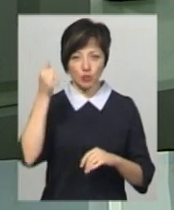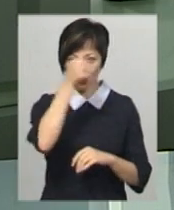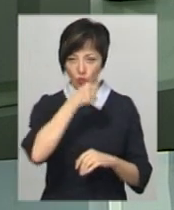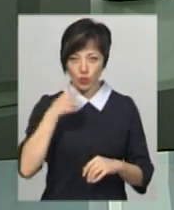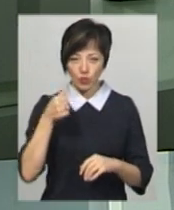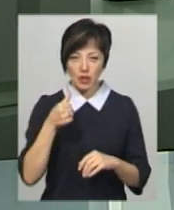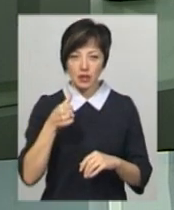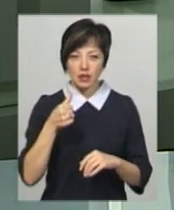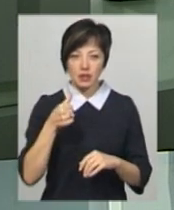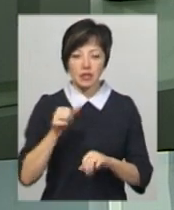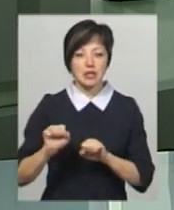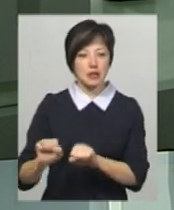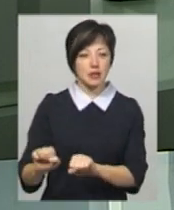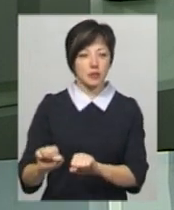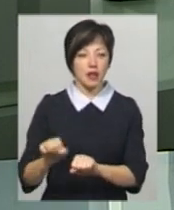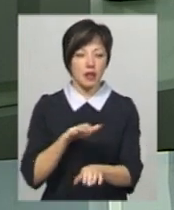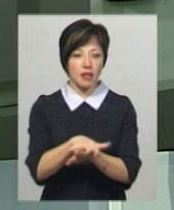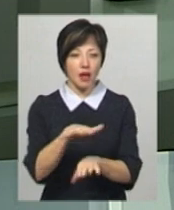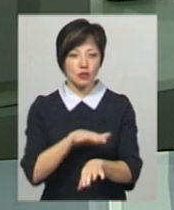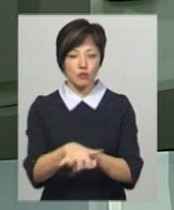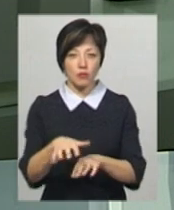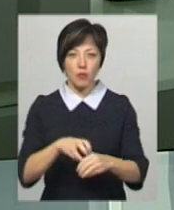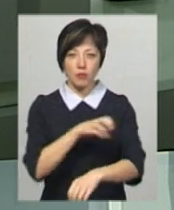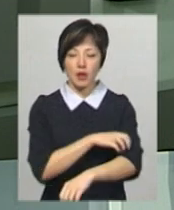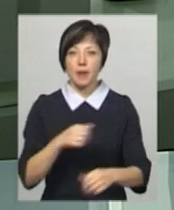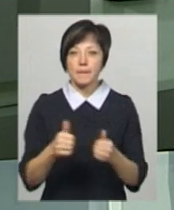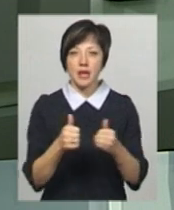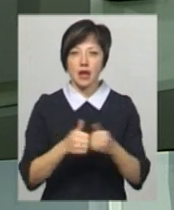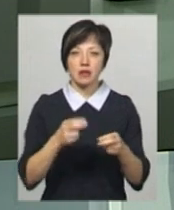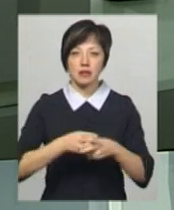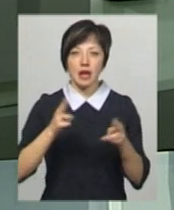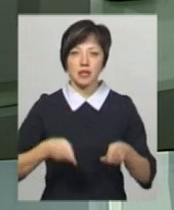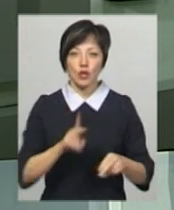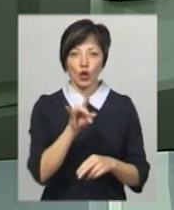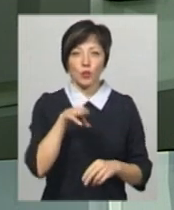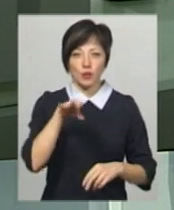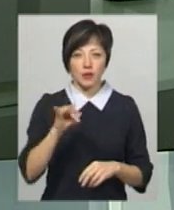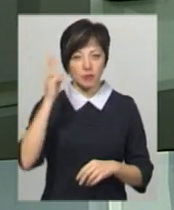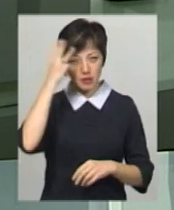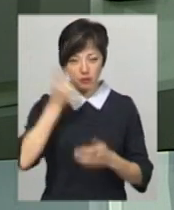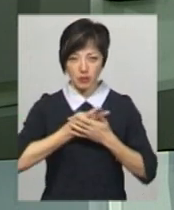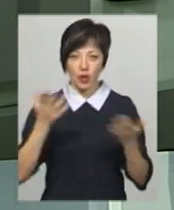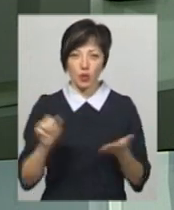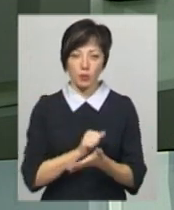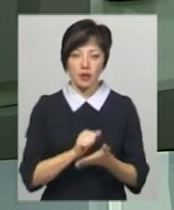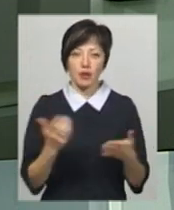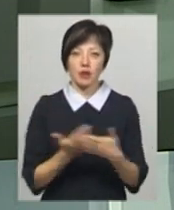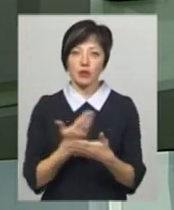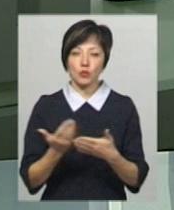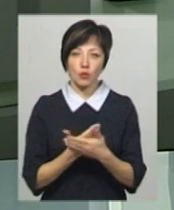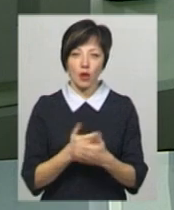року затримали наступ більшовиків біля залізничної станції Крути. В обласному центрі демонстрували документальну